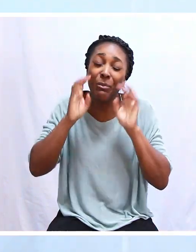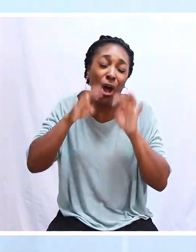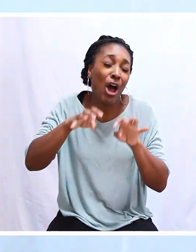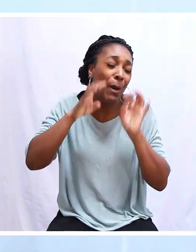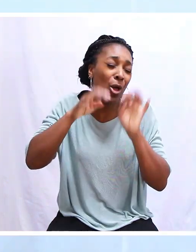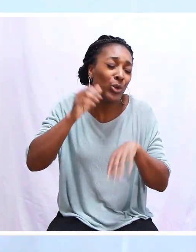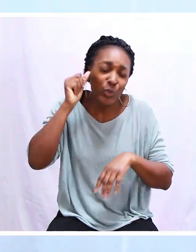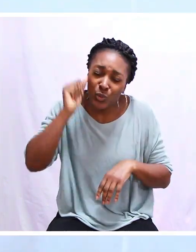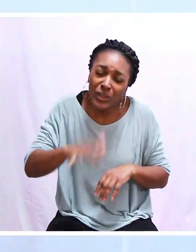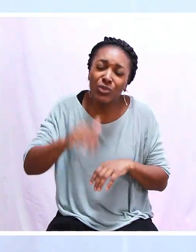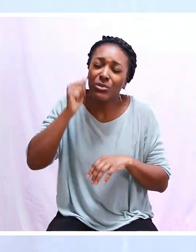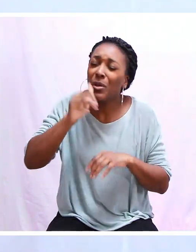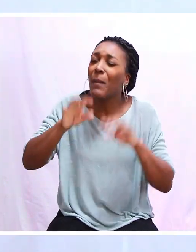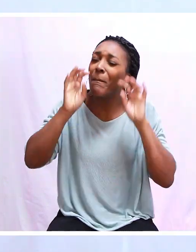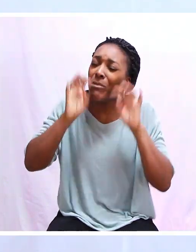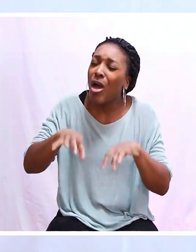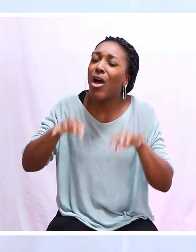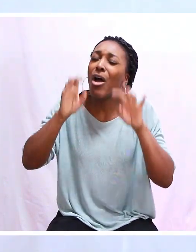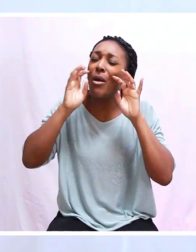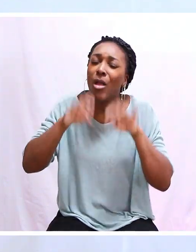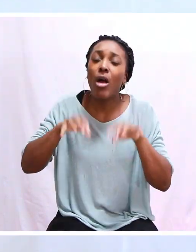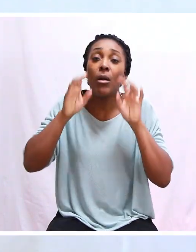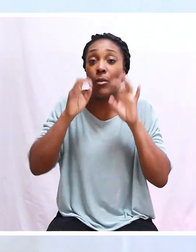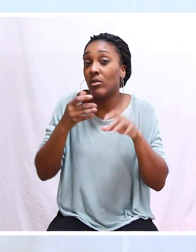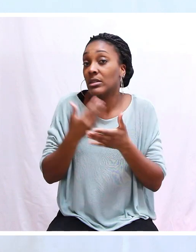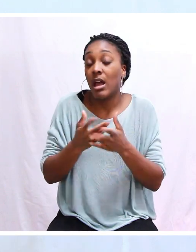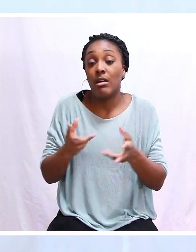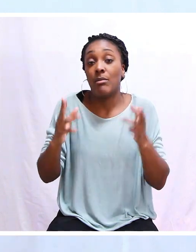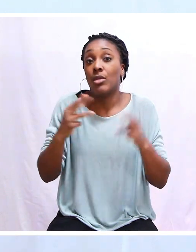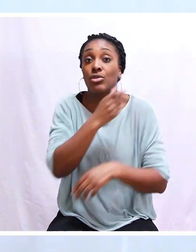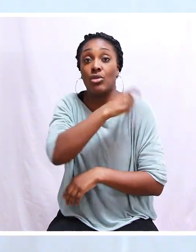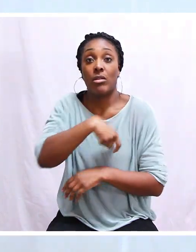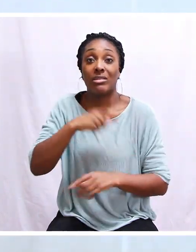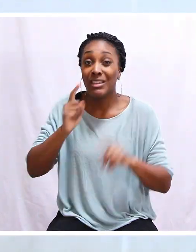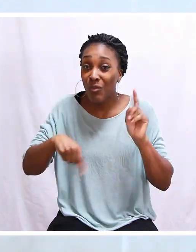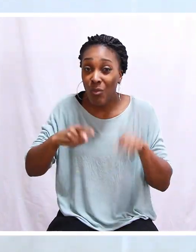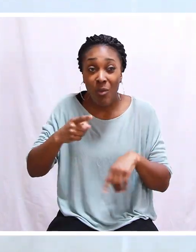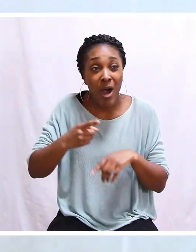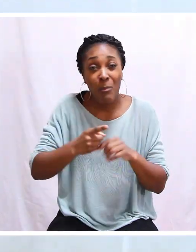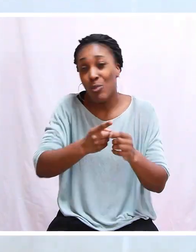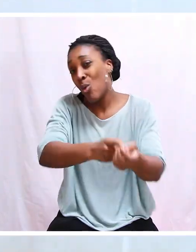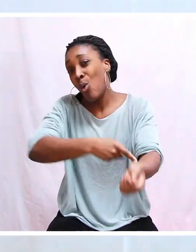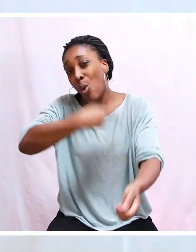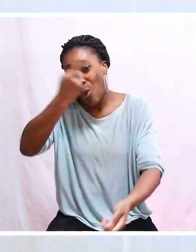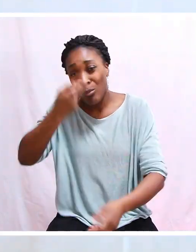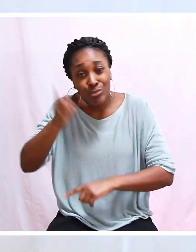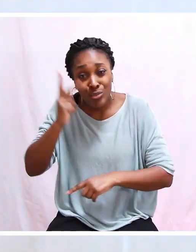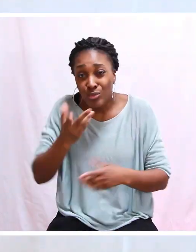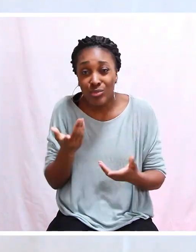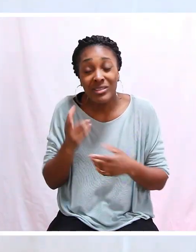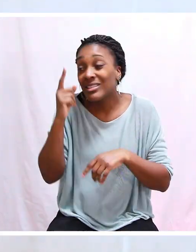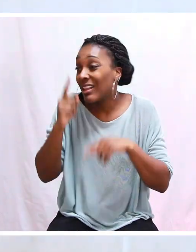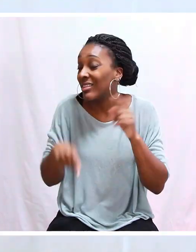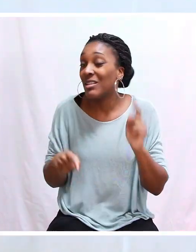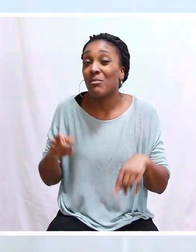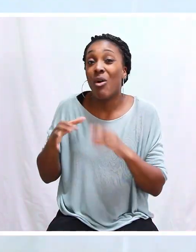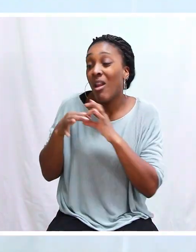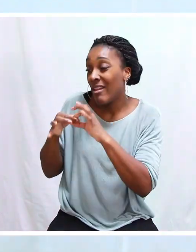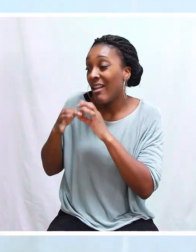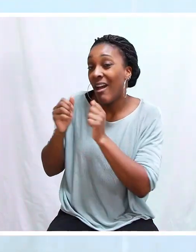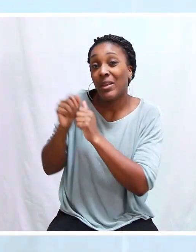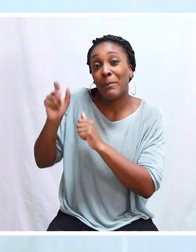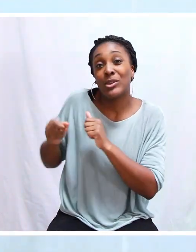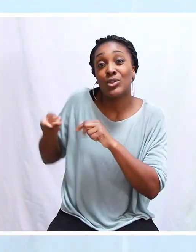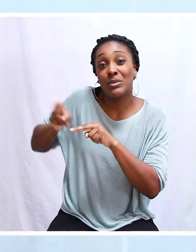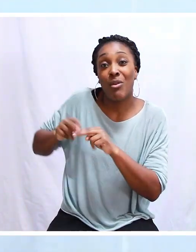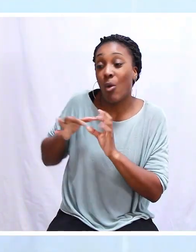jours, parce que c'était le temps du deuil. Et parfois, on le portait encore plus longtemps. Donc, ça dépend de notre lien qu'on avait avec la